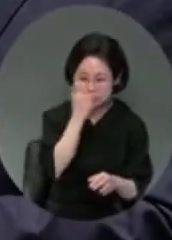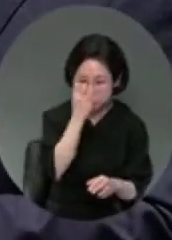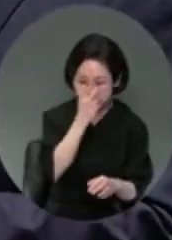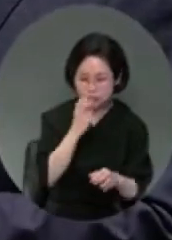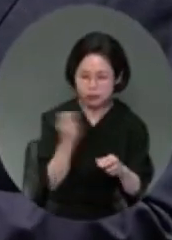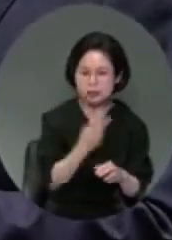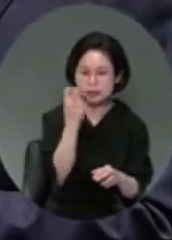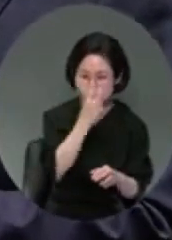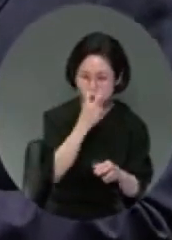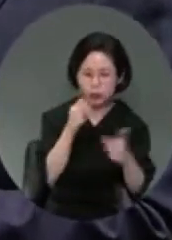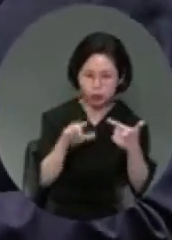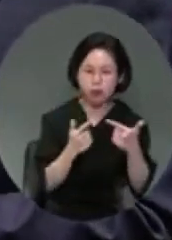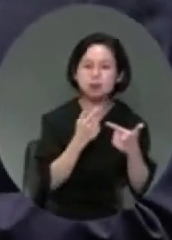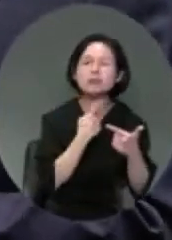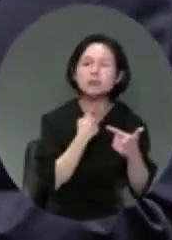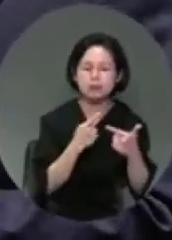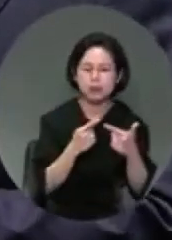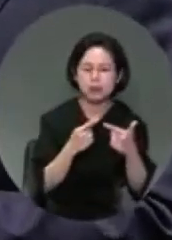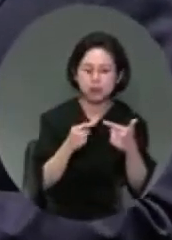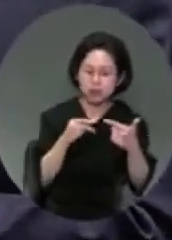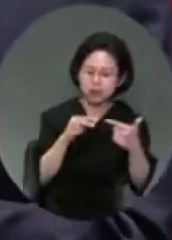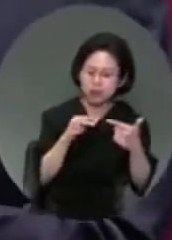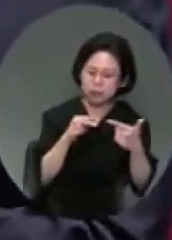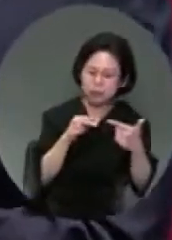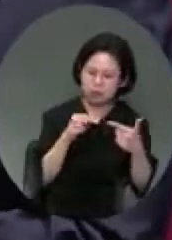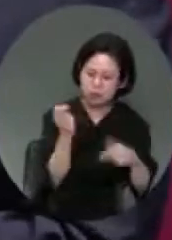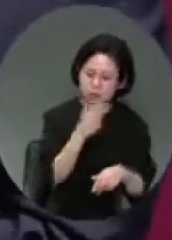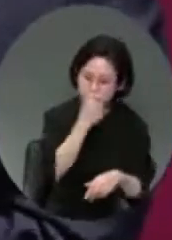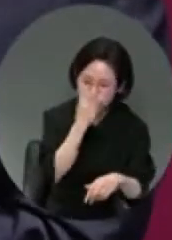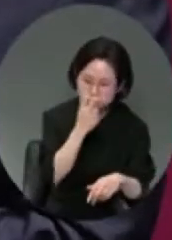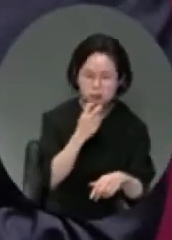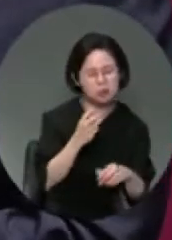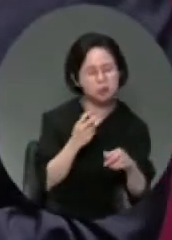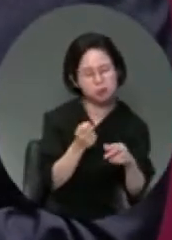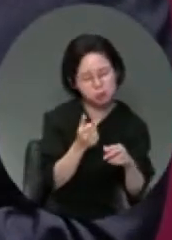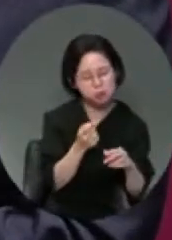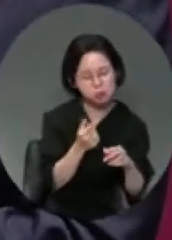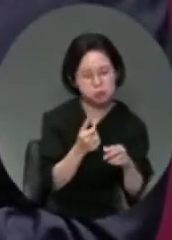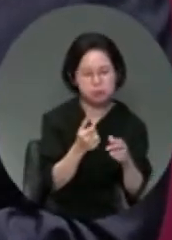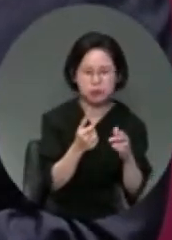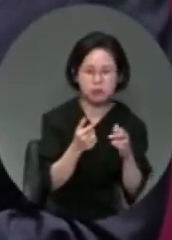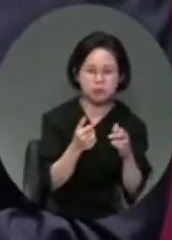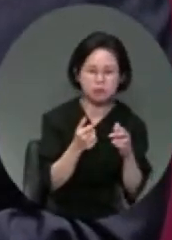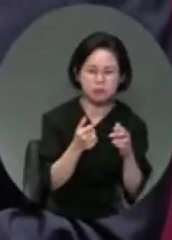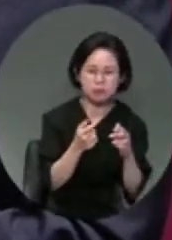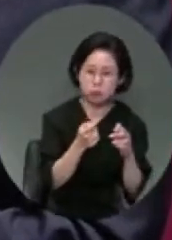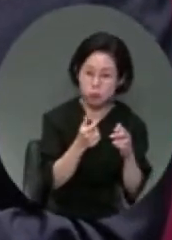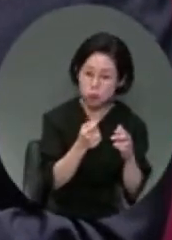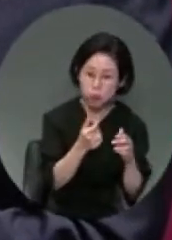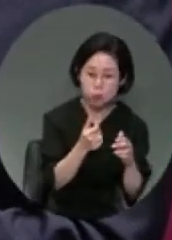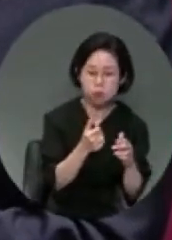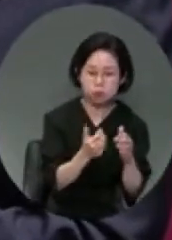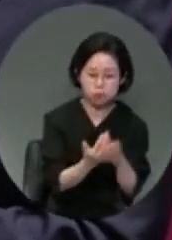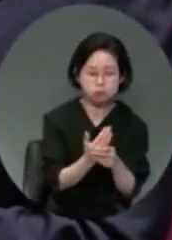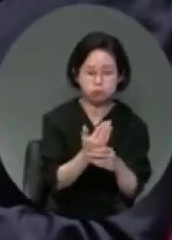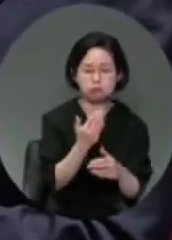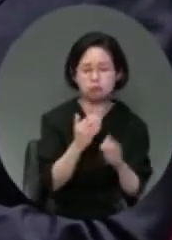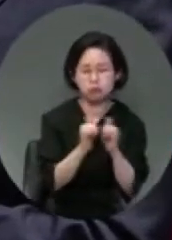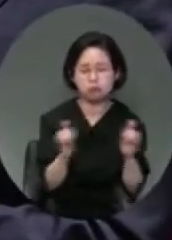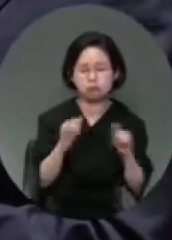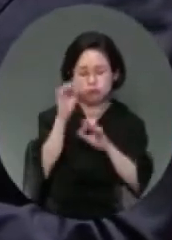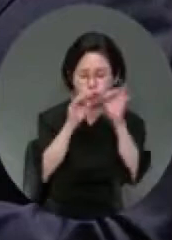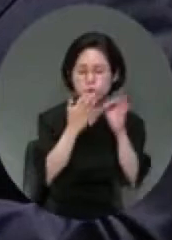잡아서 10건 안건 정도 같으면은 우리가 뭐 그럴 수 있겠다. 사람이 사는 일이니까. 이렇게 이해할 수 있겠죠.